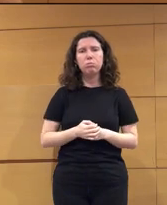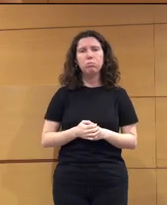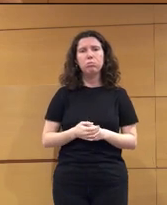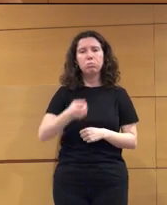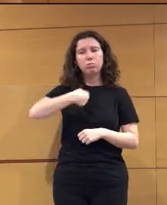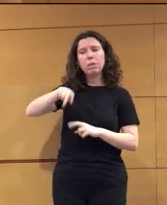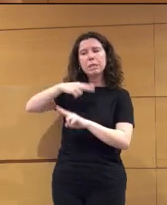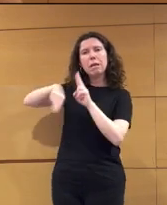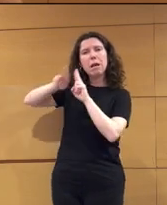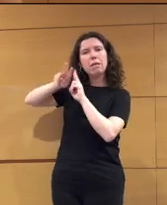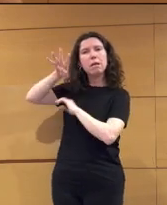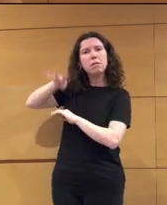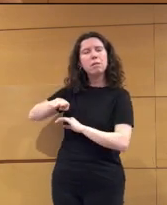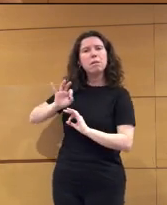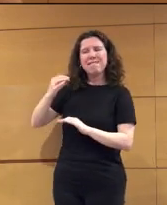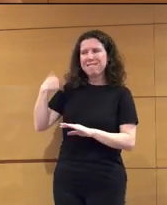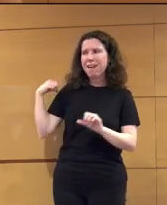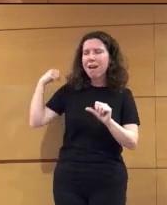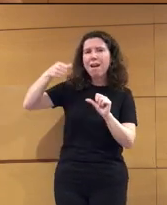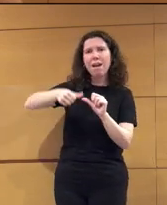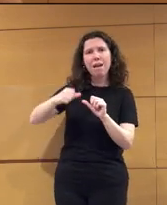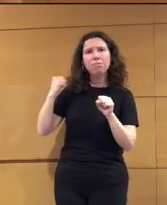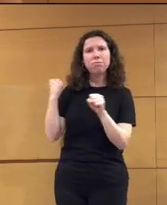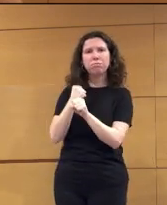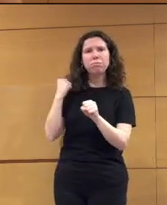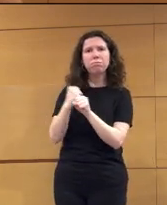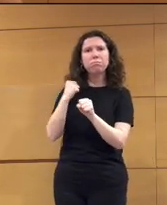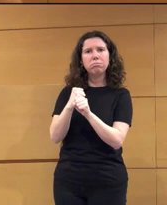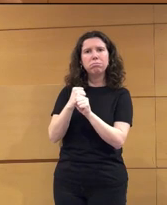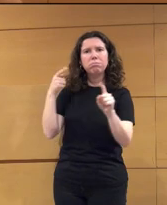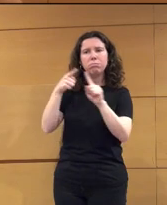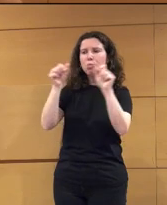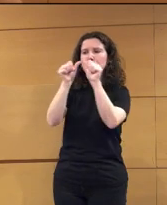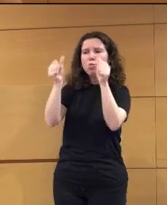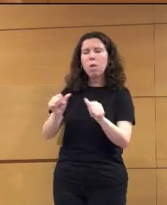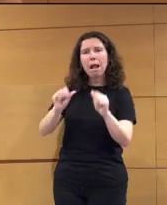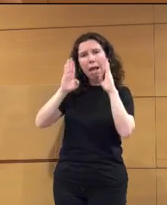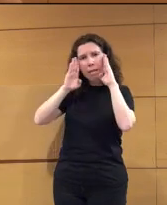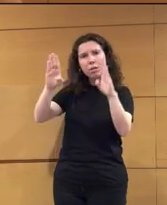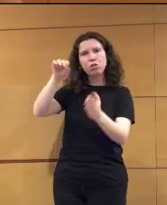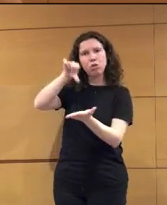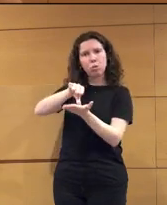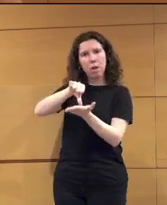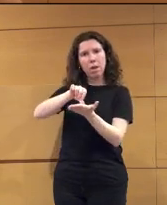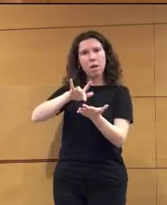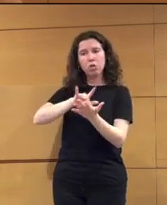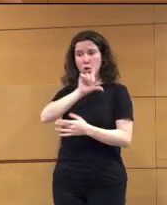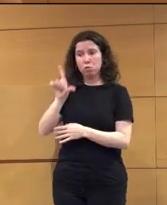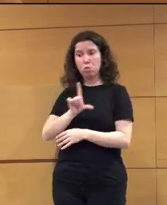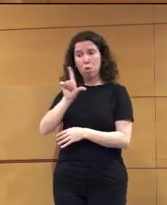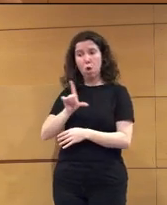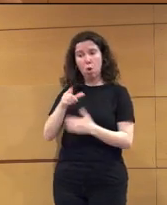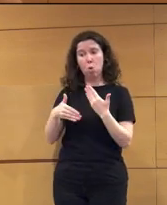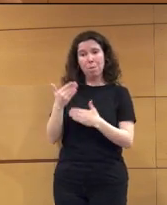de Catalunya doncs, ja hem treballat no, en la línia de fer un nou model d'atenció ciutadana des del juliol. Abans em comentava